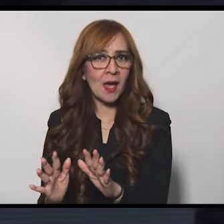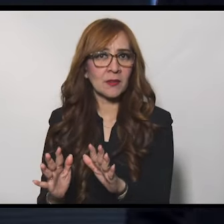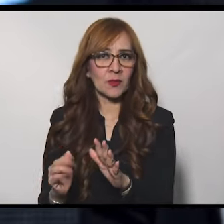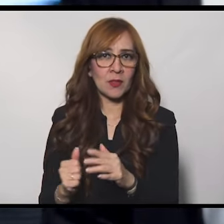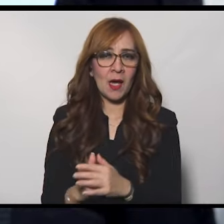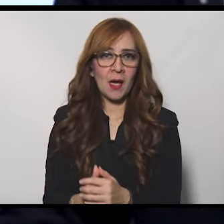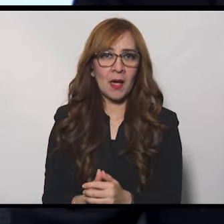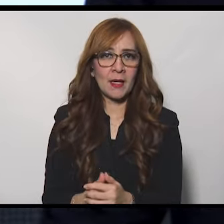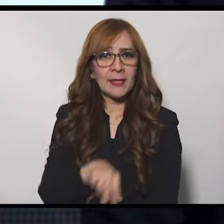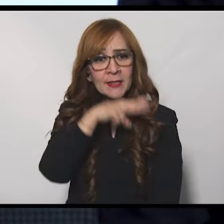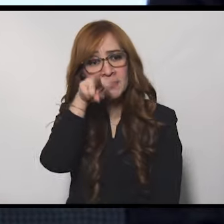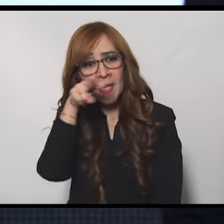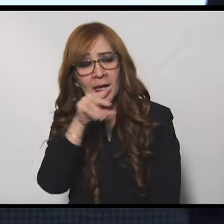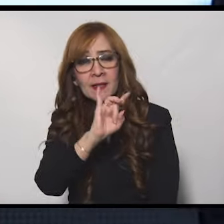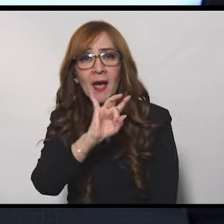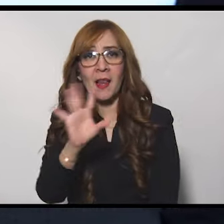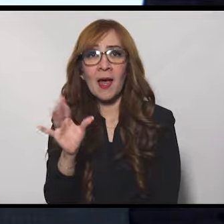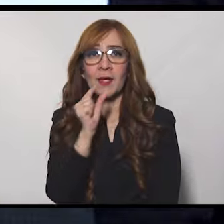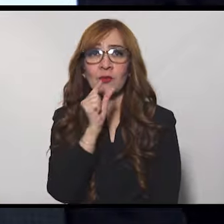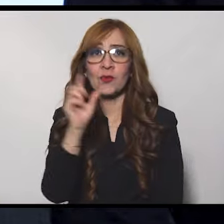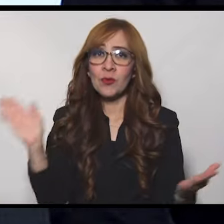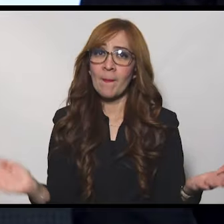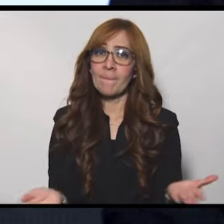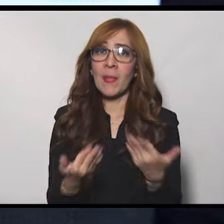hancur. Cari tempat lain buat bangun.